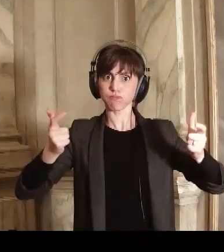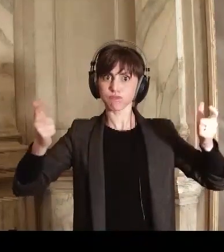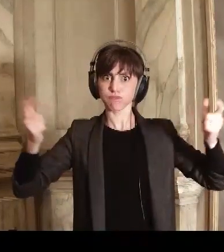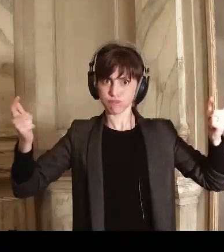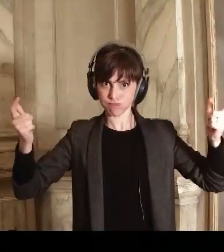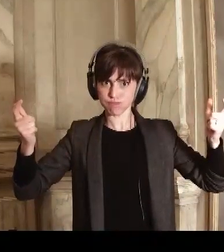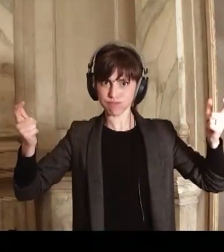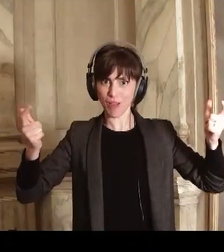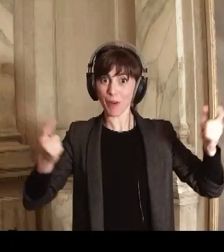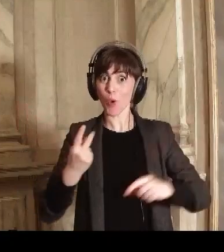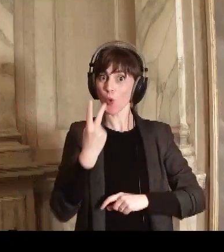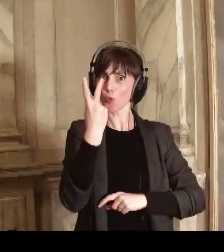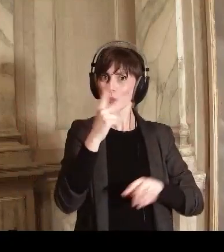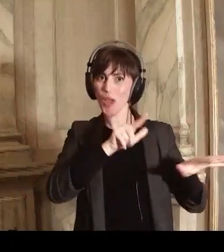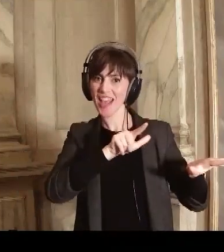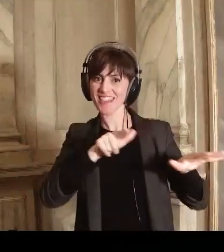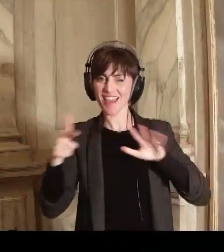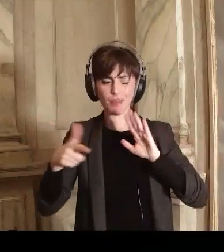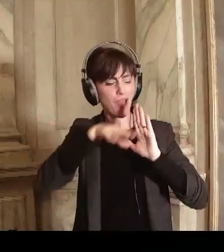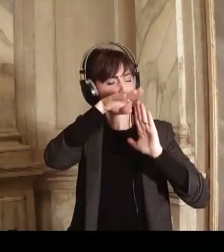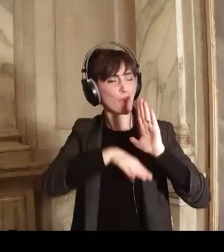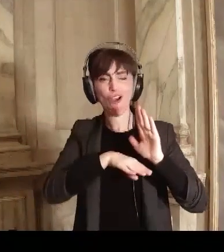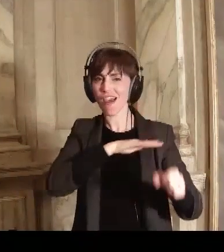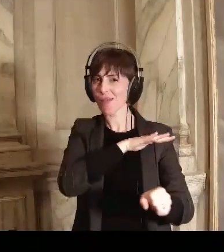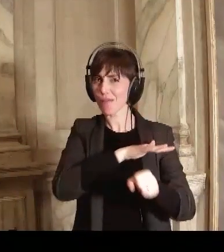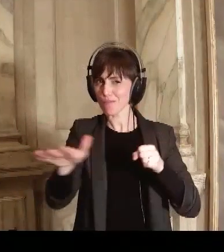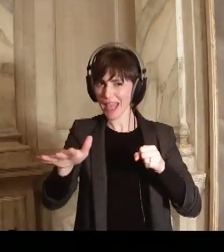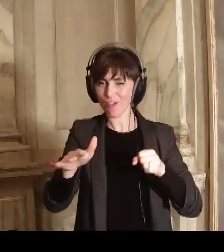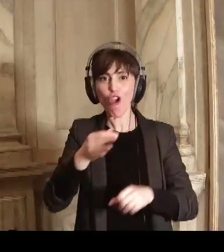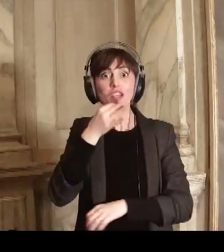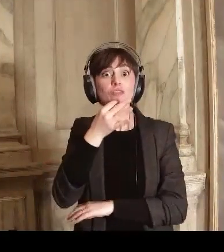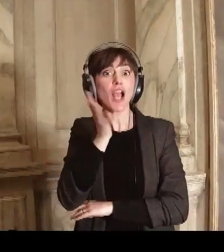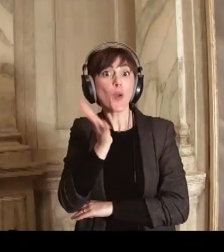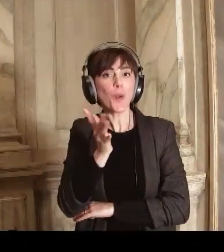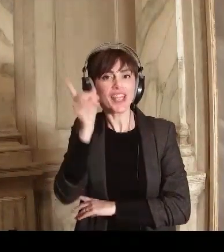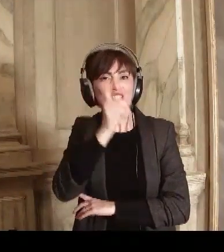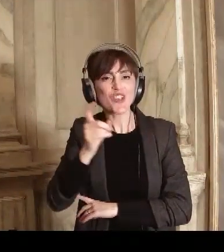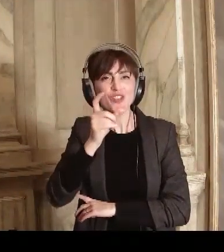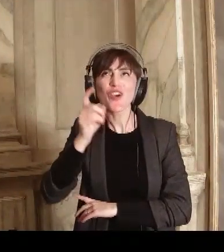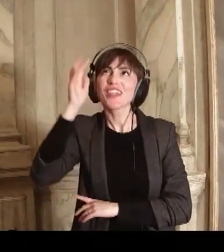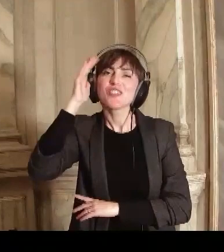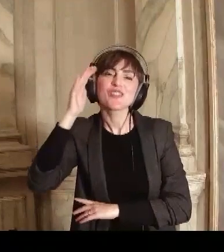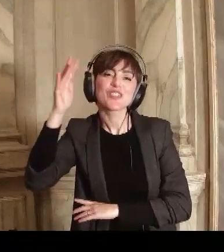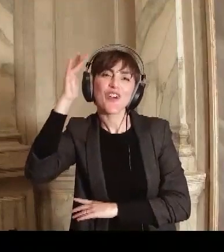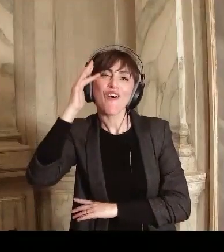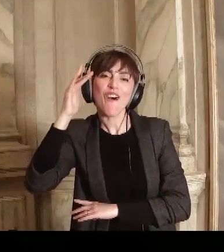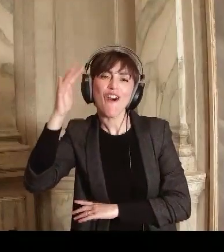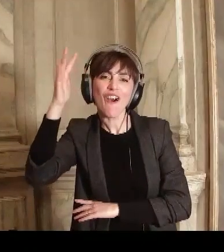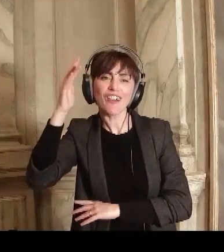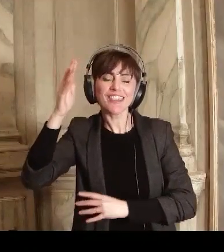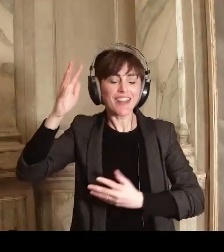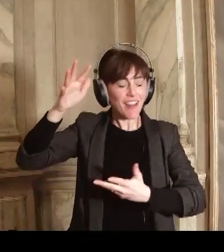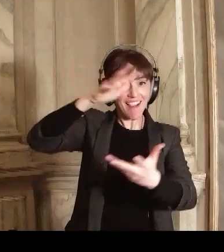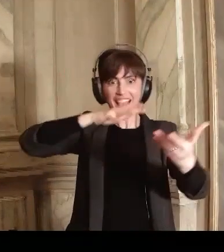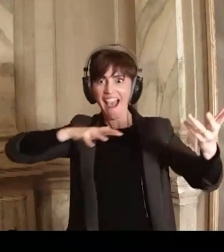oltre 2 settimane di programmazione. 15 giorni di sogni, di visioni, di caos